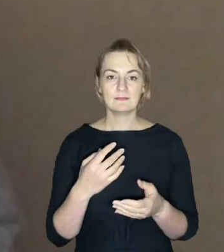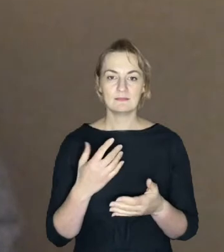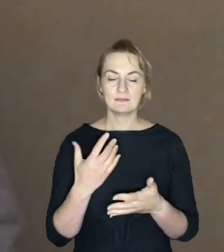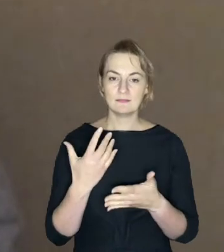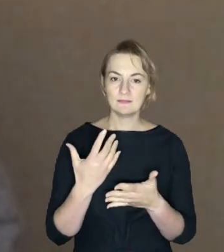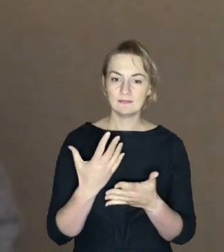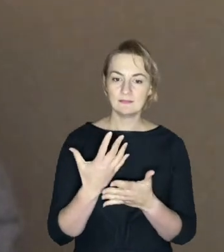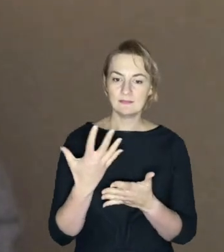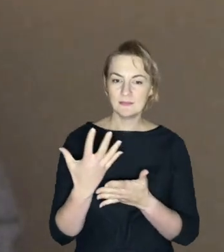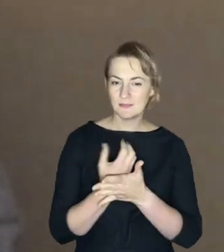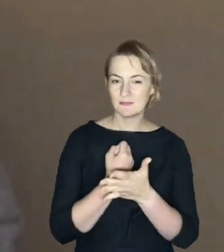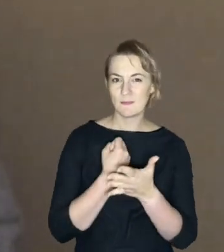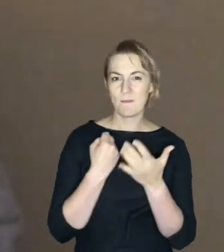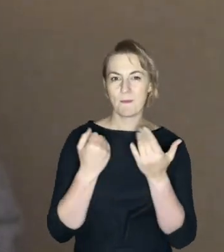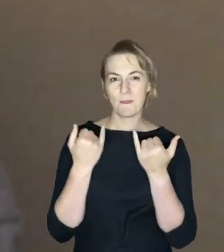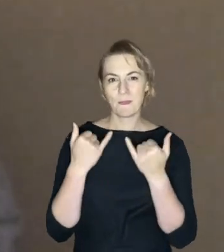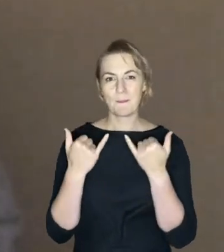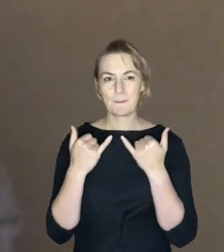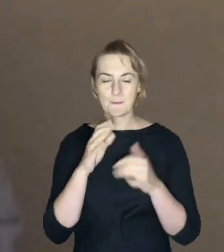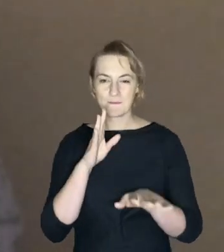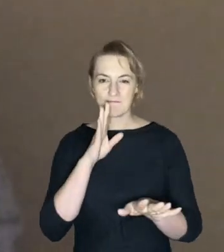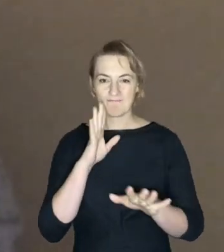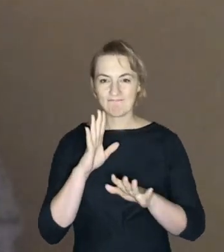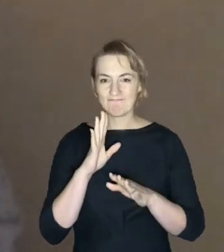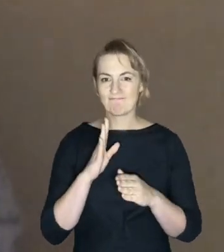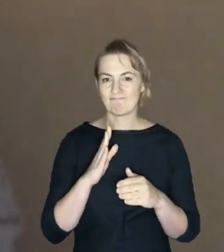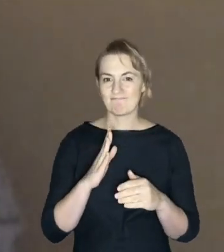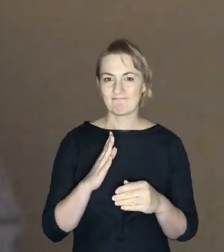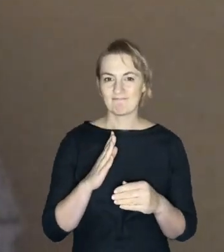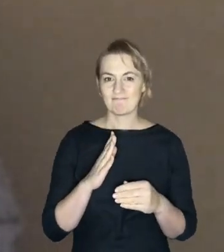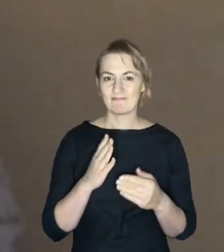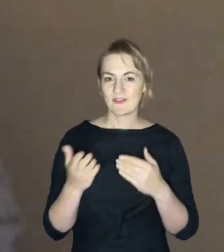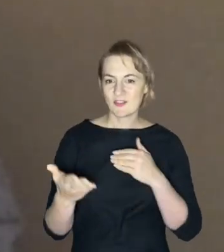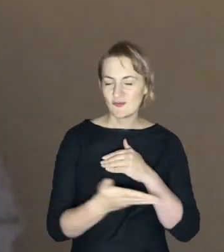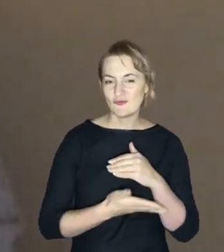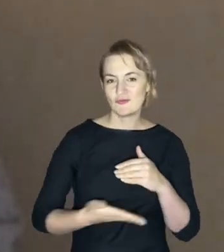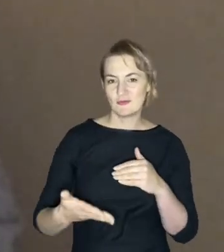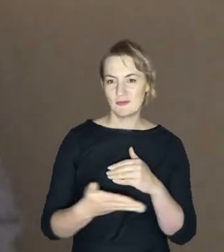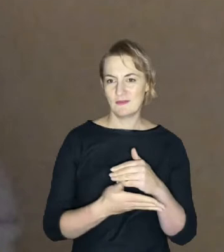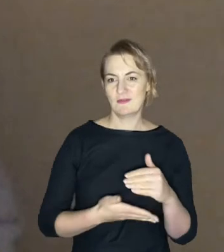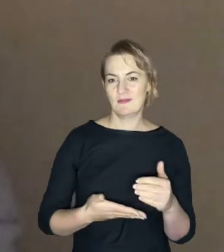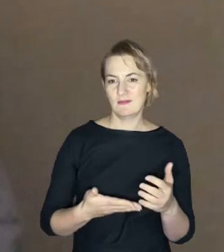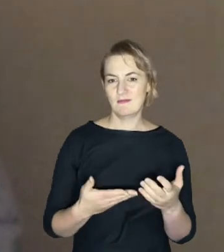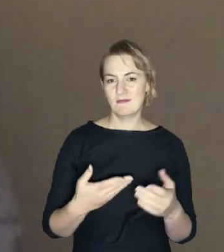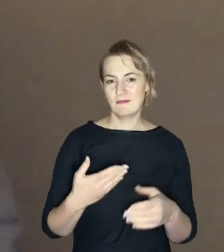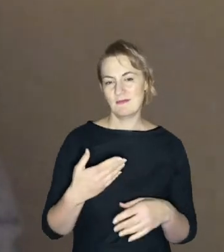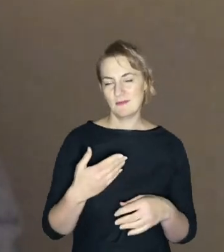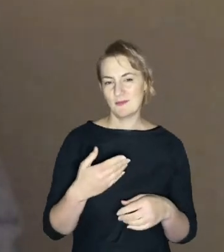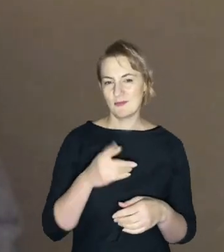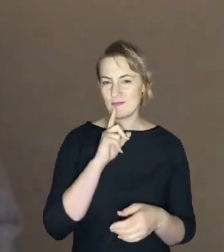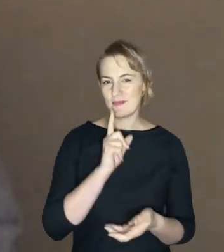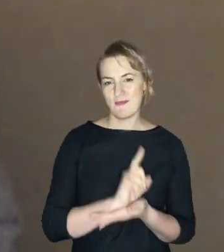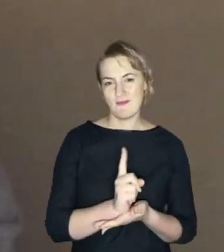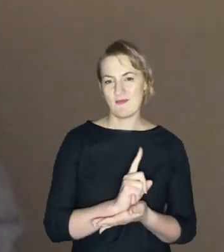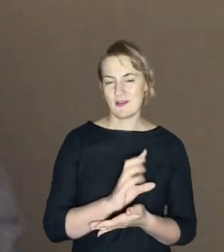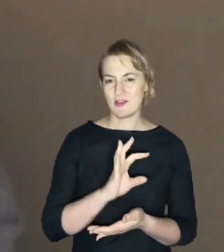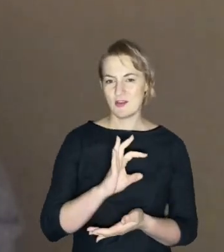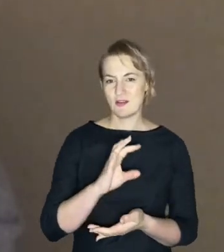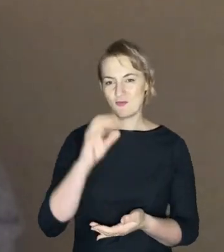zbieramy, można powiedzieć, żniwo, tak? Jak to się mówi, karmiczne żniwo naszych błędów.